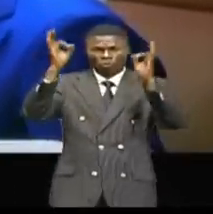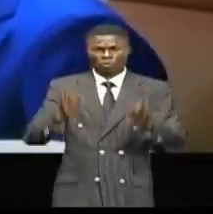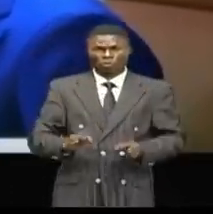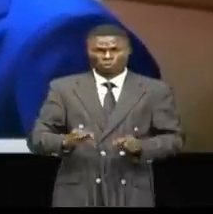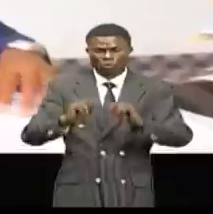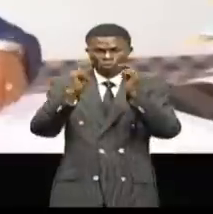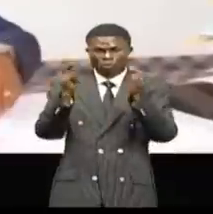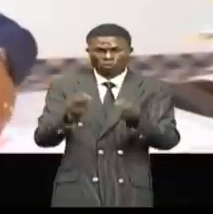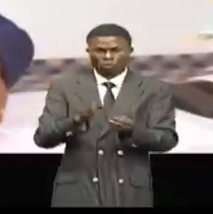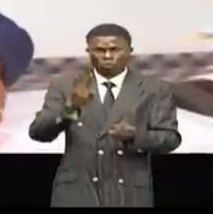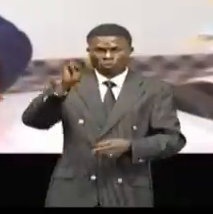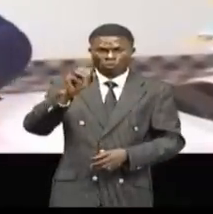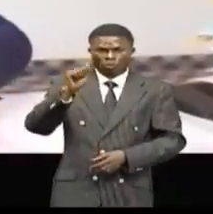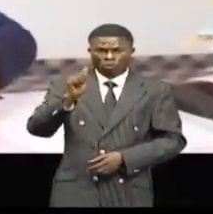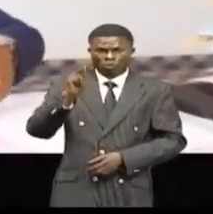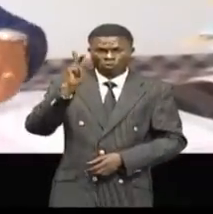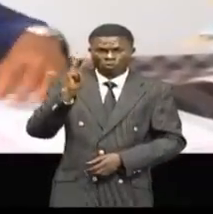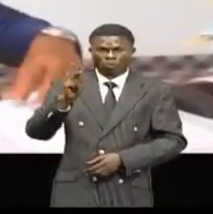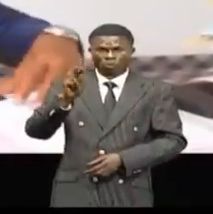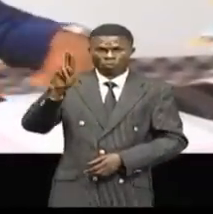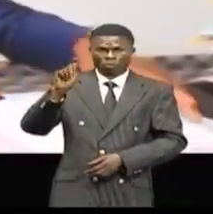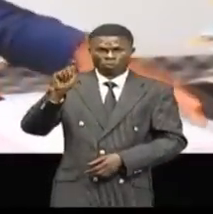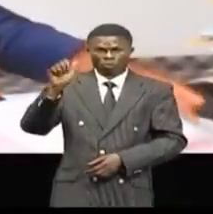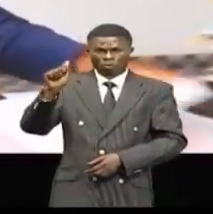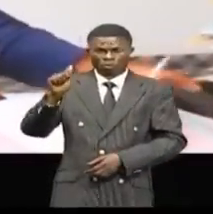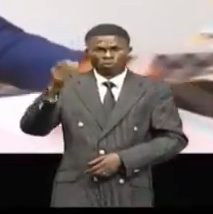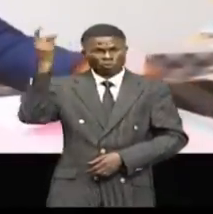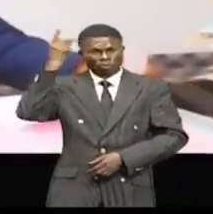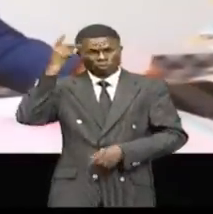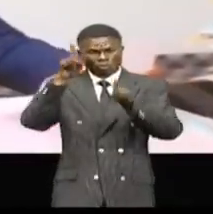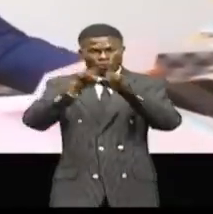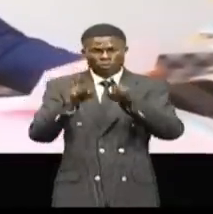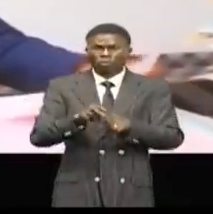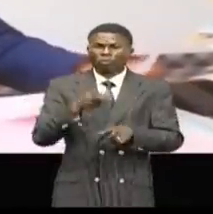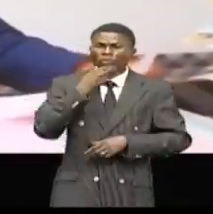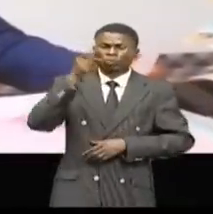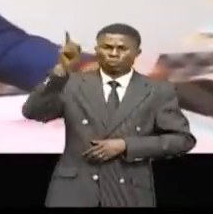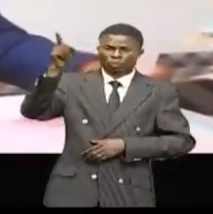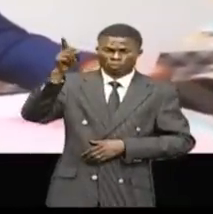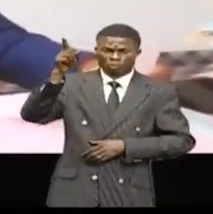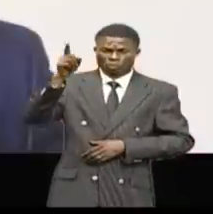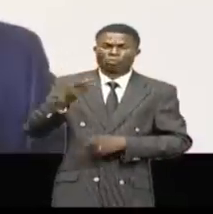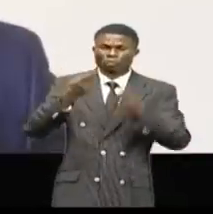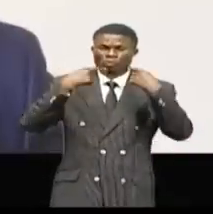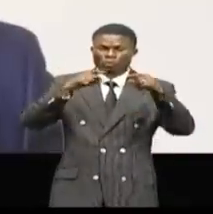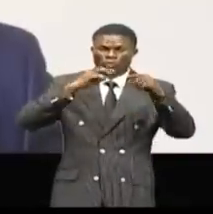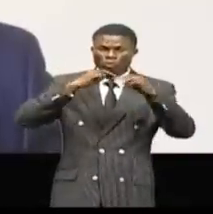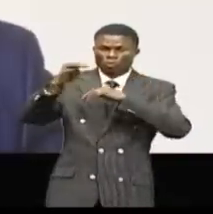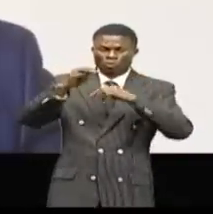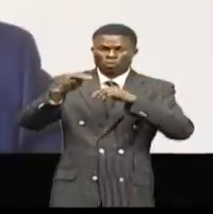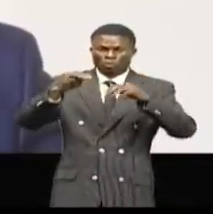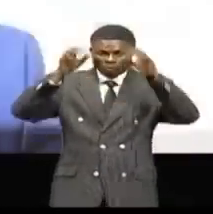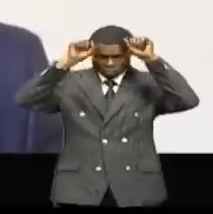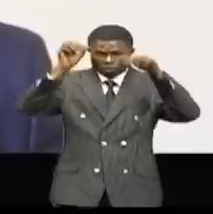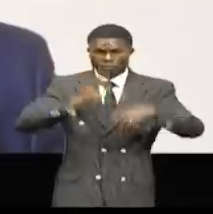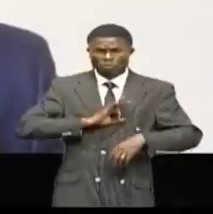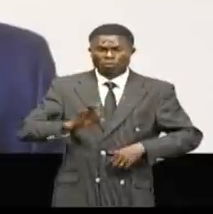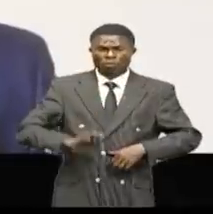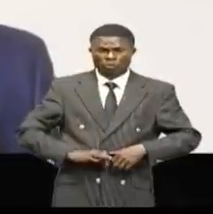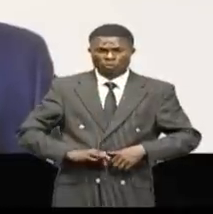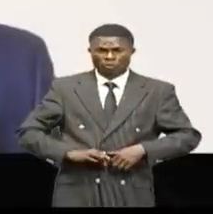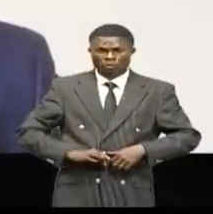d'affaires Makutano à Kinshasa et à Mbujimayi. Enfin, l'adresse à la nation du président de la République, chef de